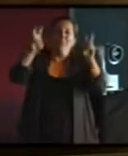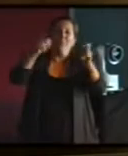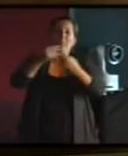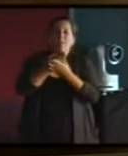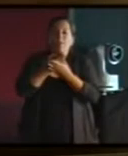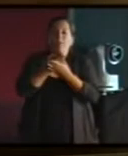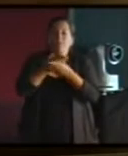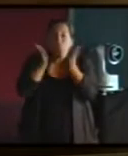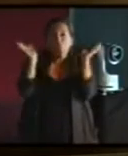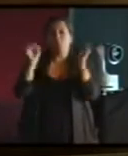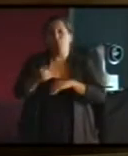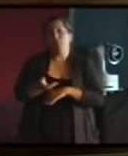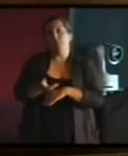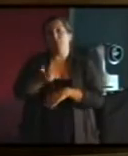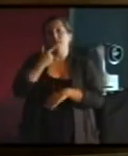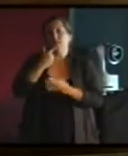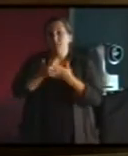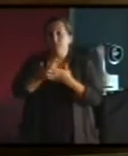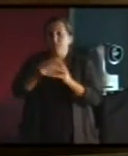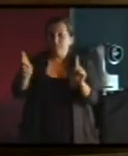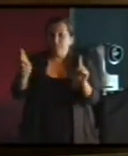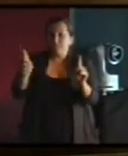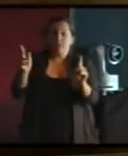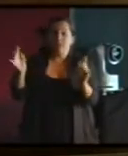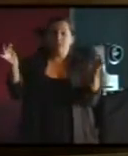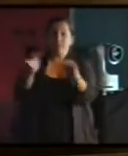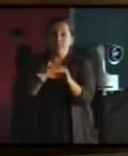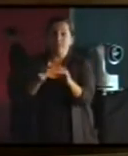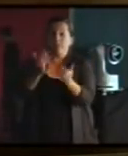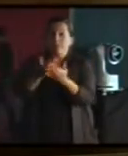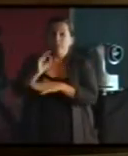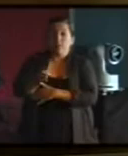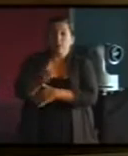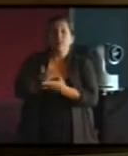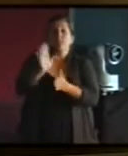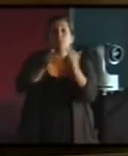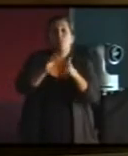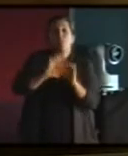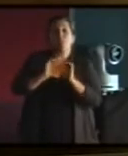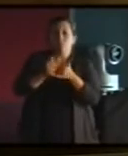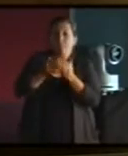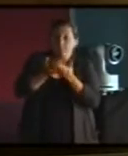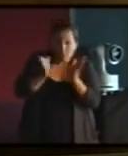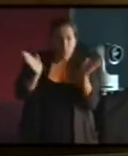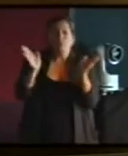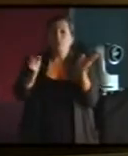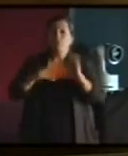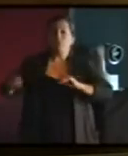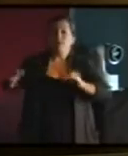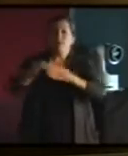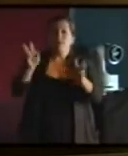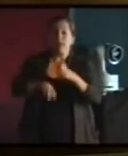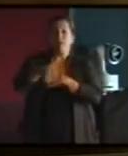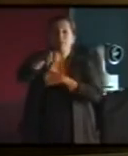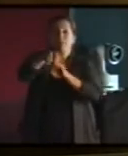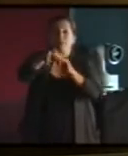débordement, c'est-à-dire que l'espace public rentre à l'intérieur, les programmes donnent sur cet espace, on monte sur un